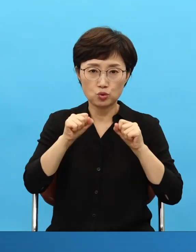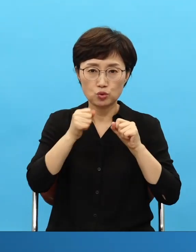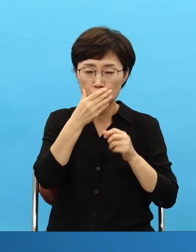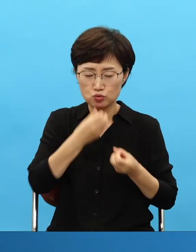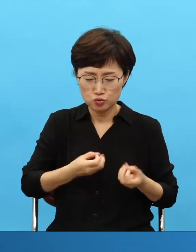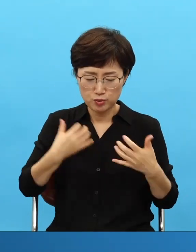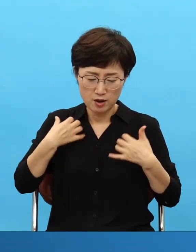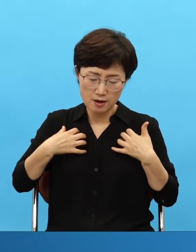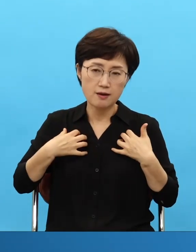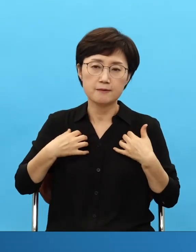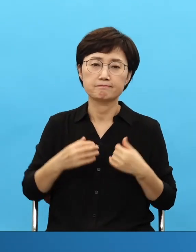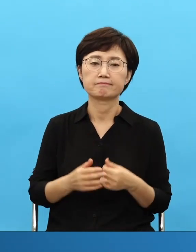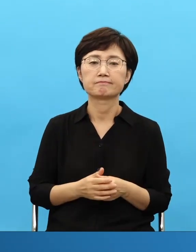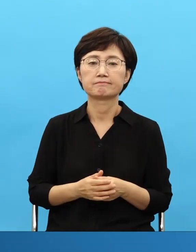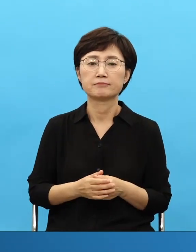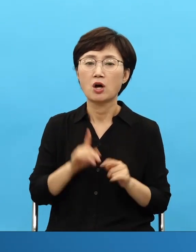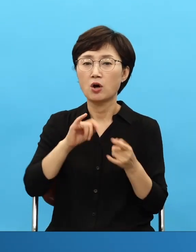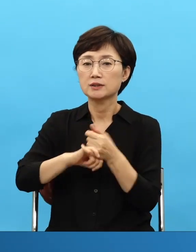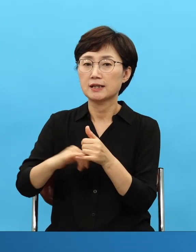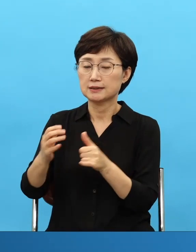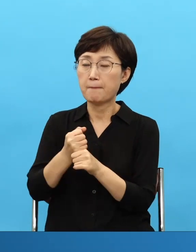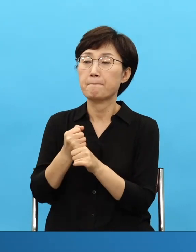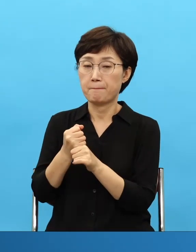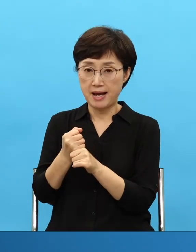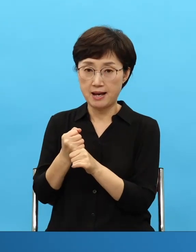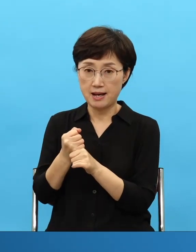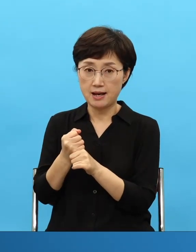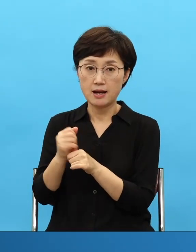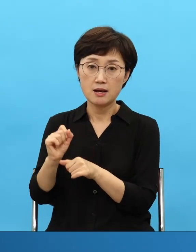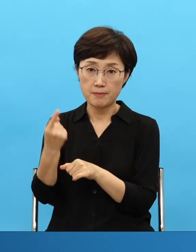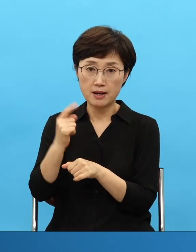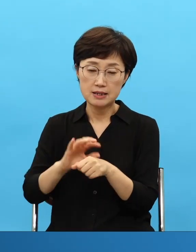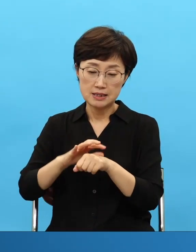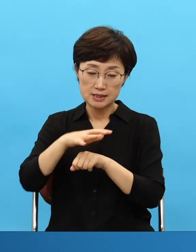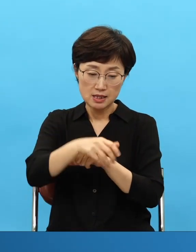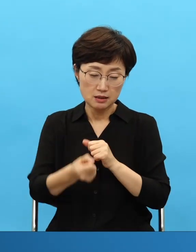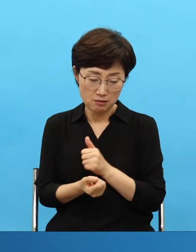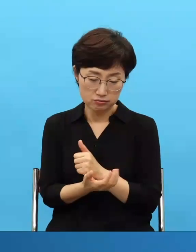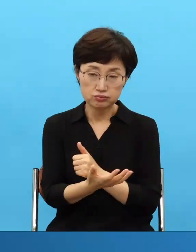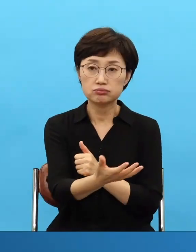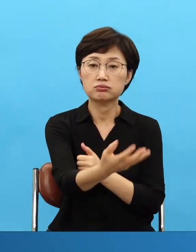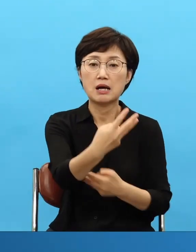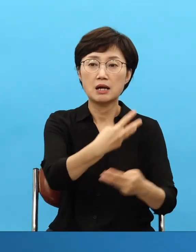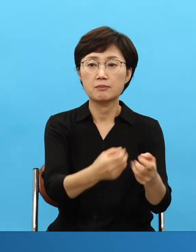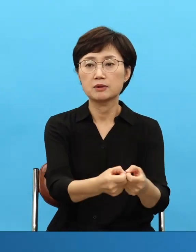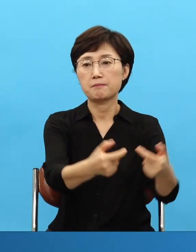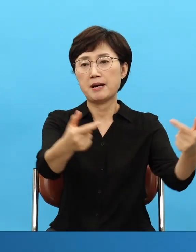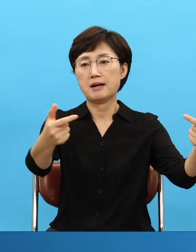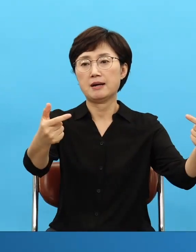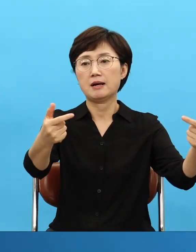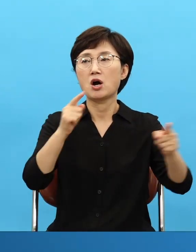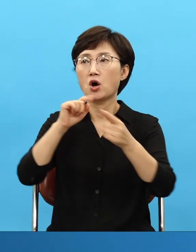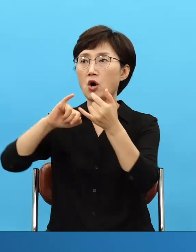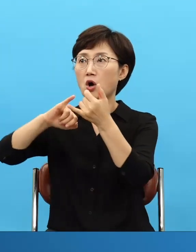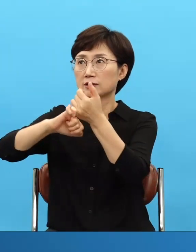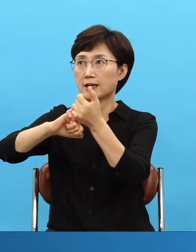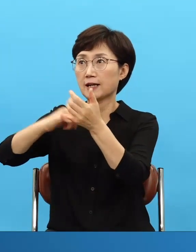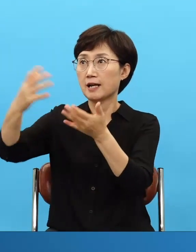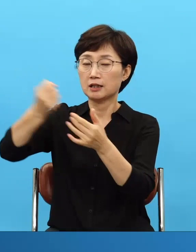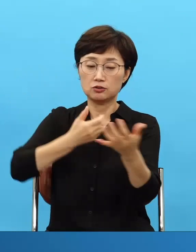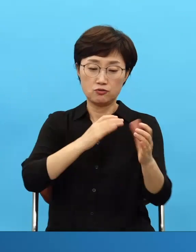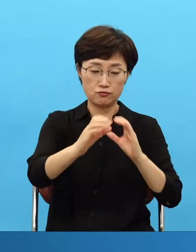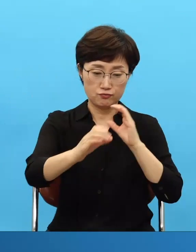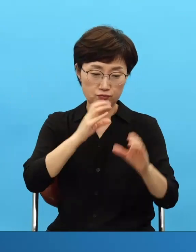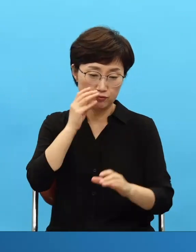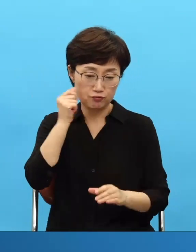누렸습니다. 이제 우리가 붙잡은 언약의 말씀을 통해 전 세계 랩넌트들이 일어나고 하나님의 언약이 소통되는 복음 운동이